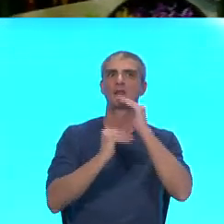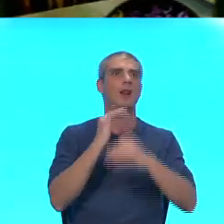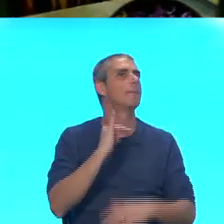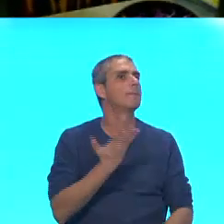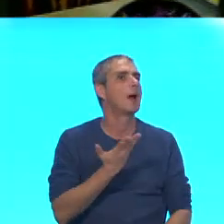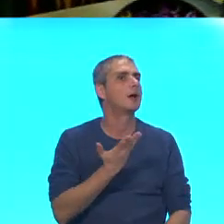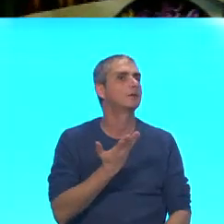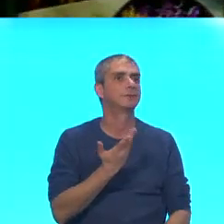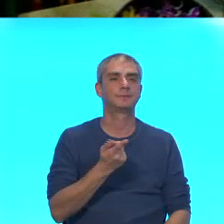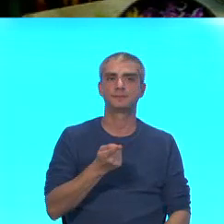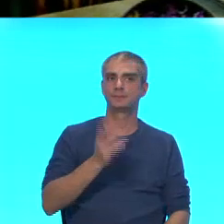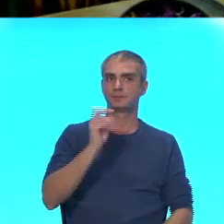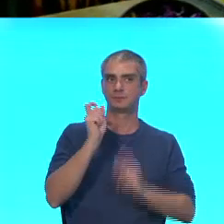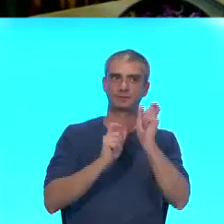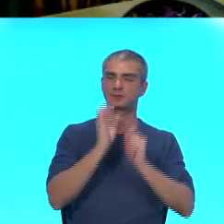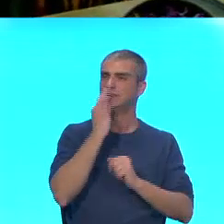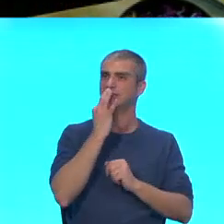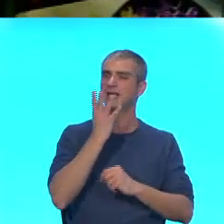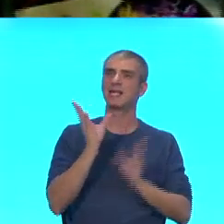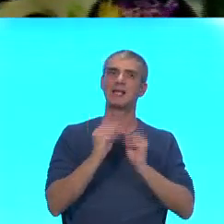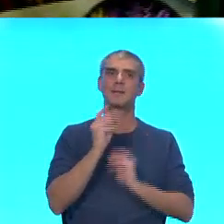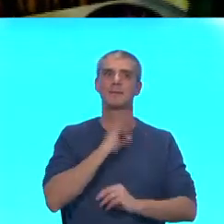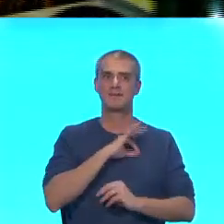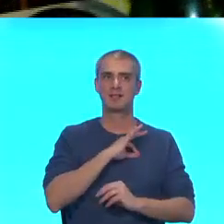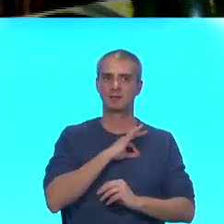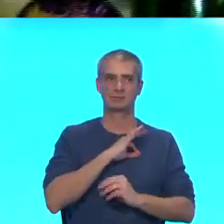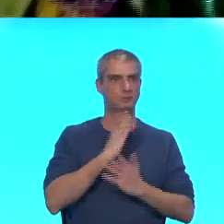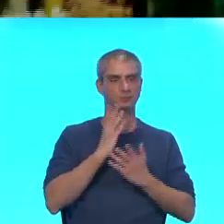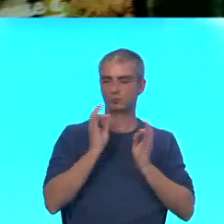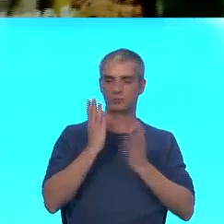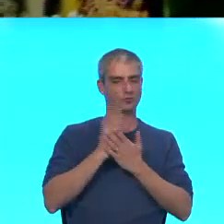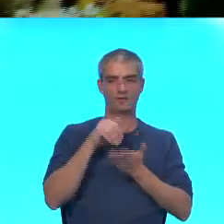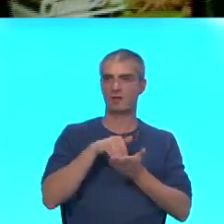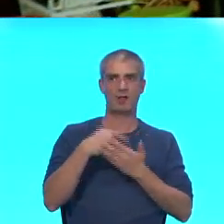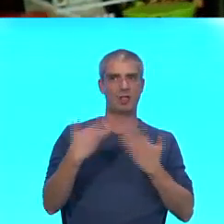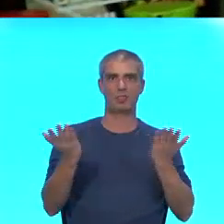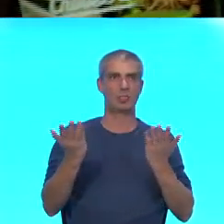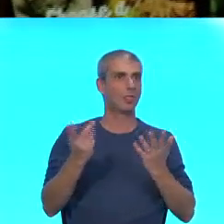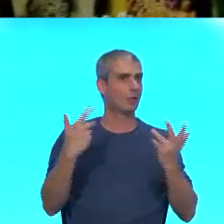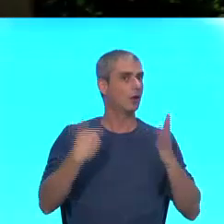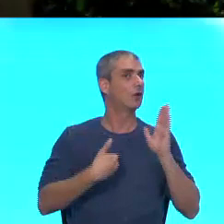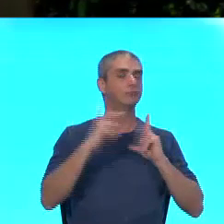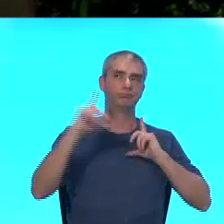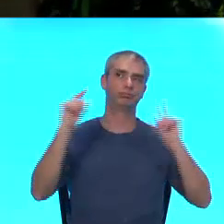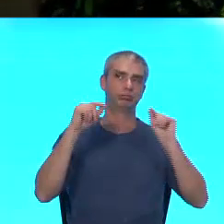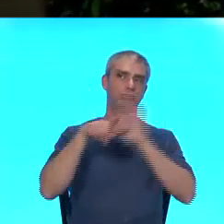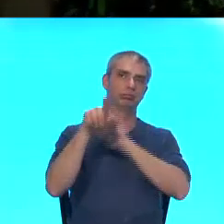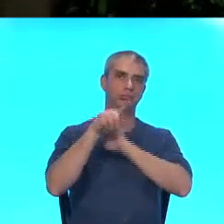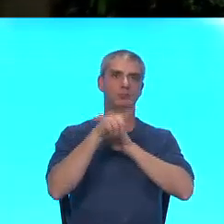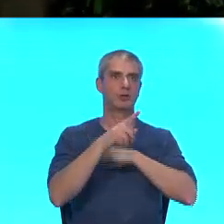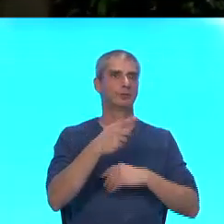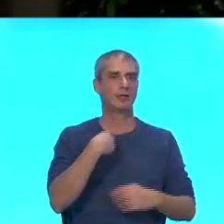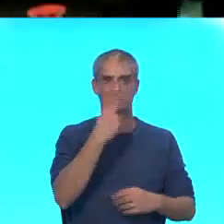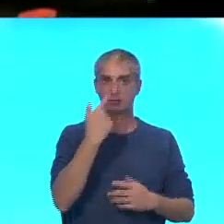שמה? של אוכלוסייה צעירה שהיא מאפיינים מסוימים שכבר לא נמצאת כאן. אה, הולכת? שהולכת. תראה,